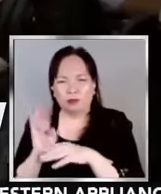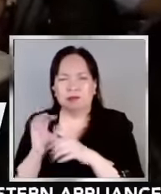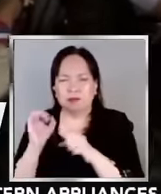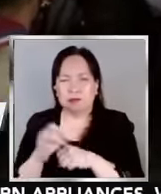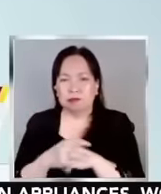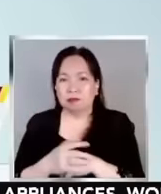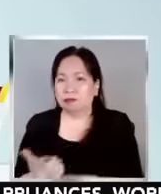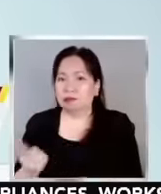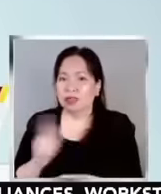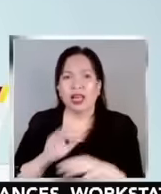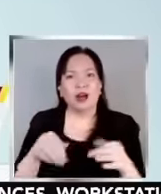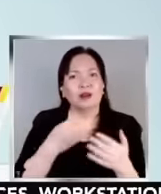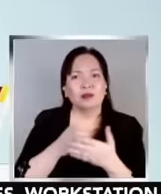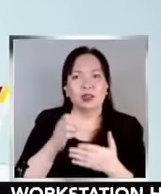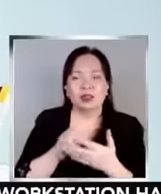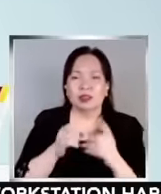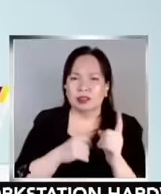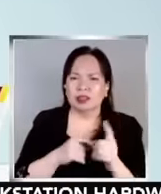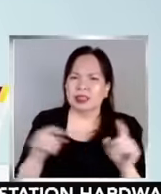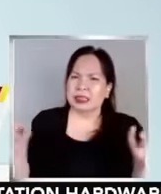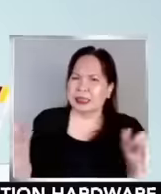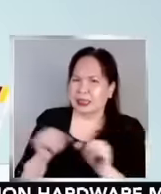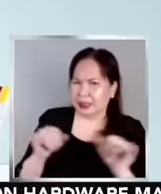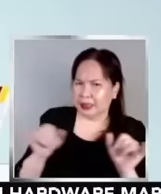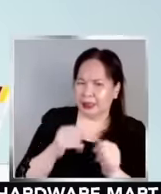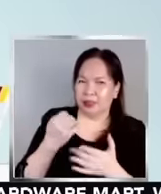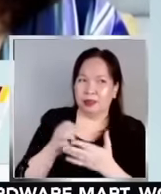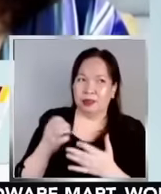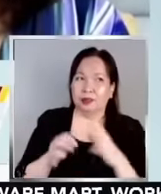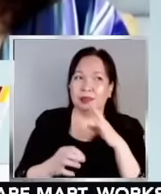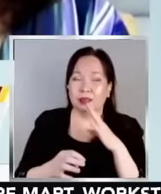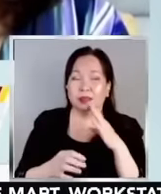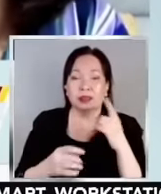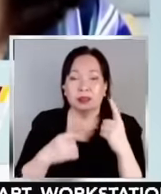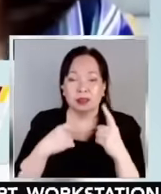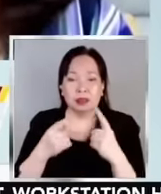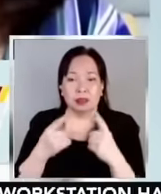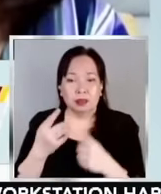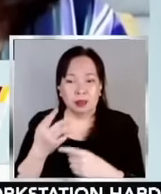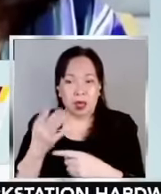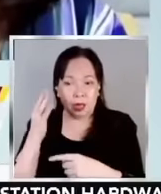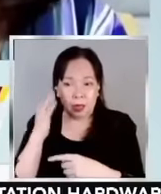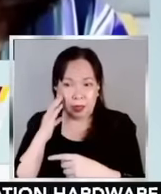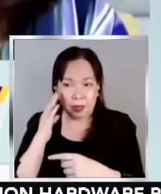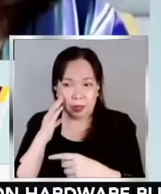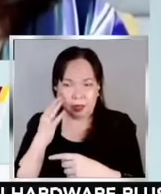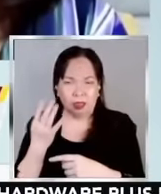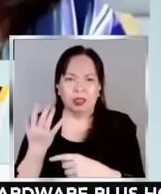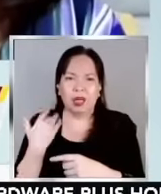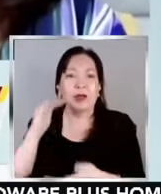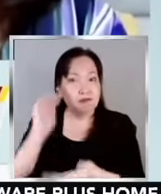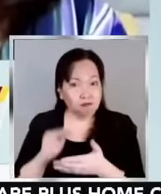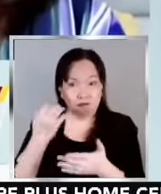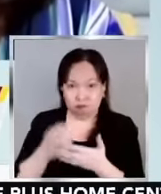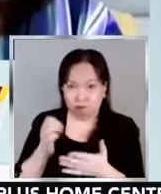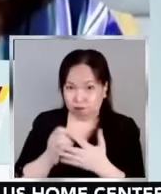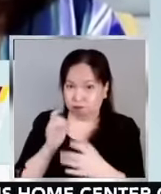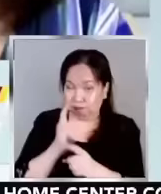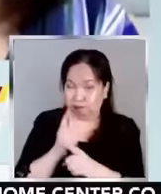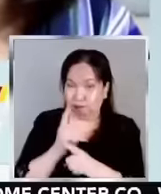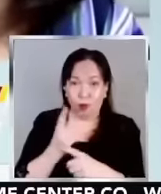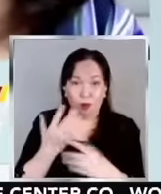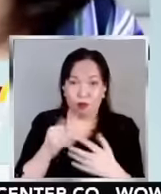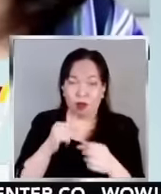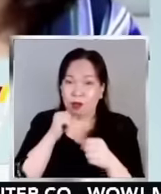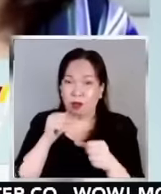gastos pareho lang ang gastos in fact in fact menos ang gastos kasi kung wala naman silang balag